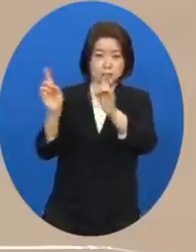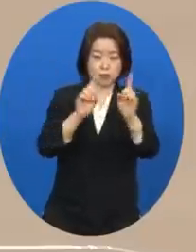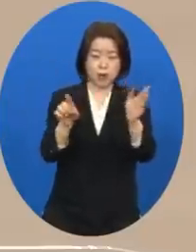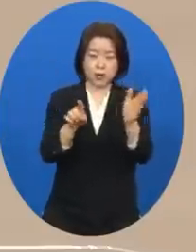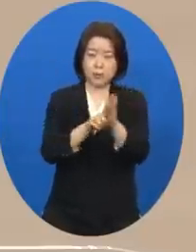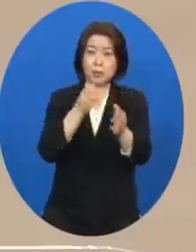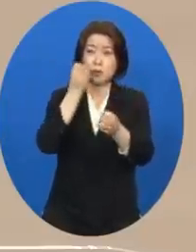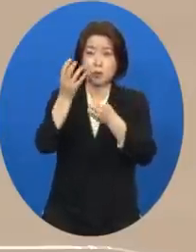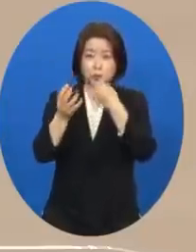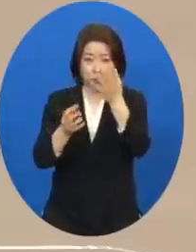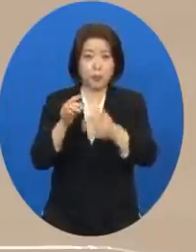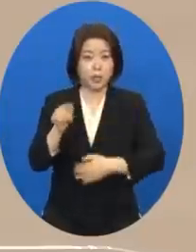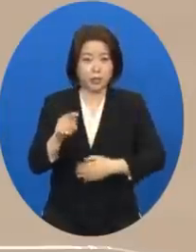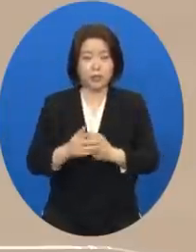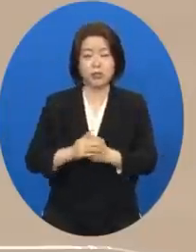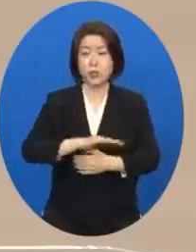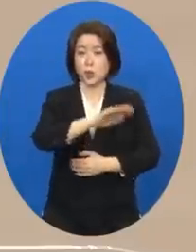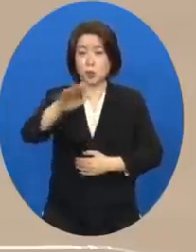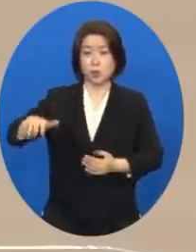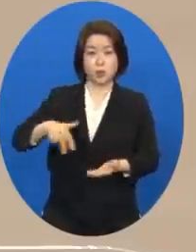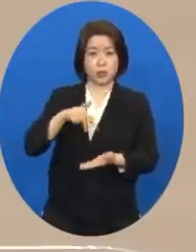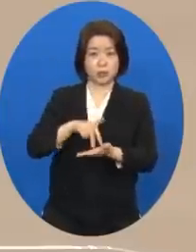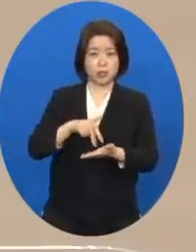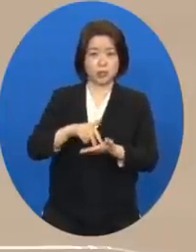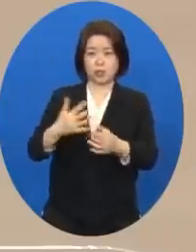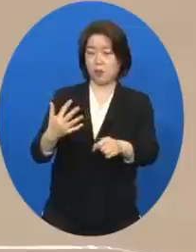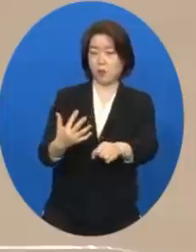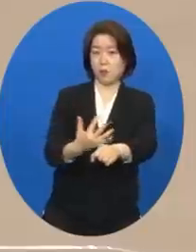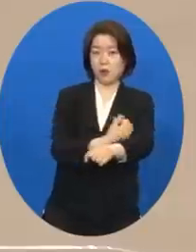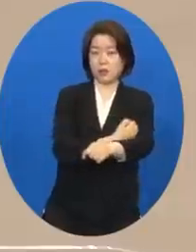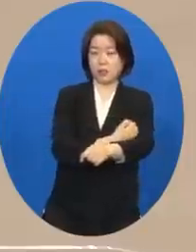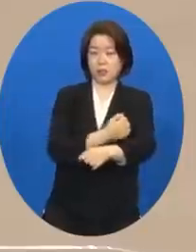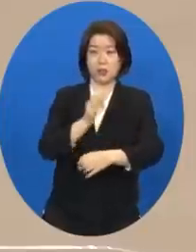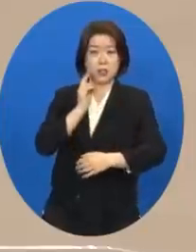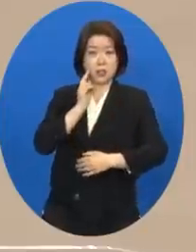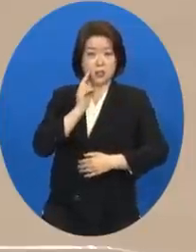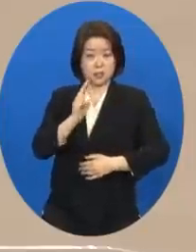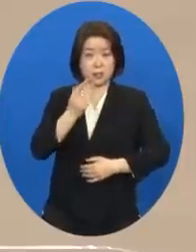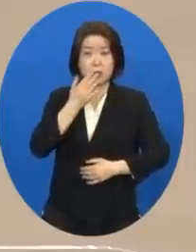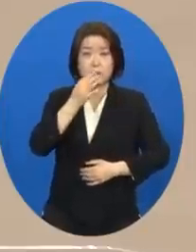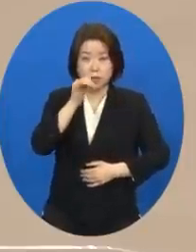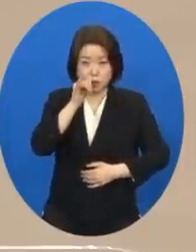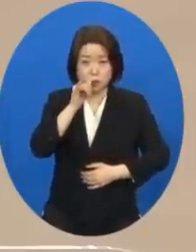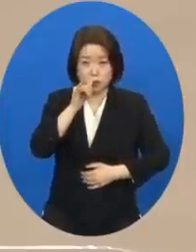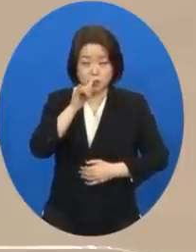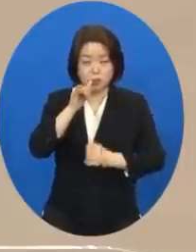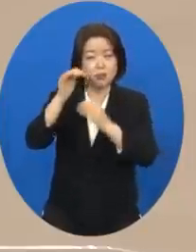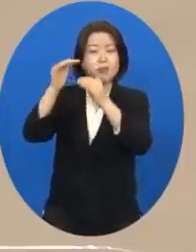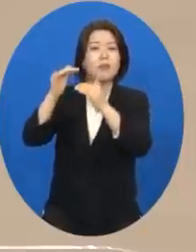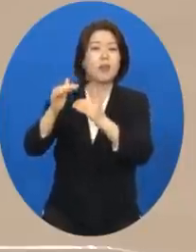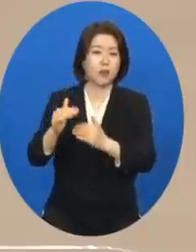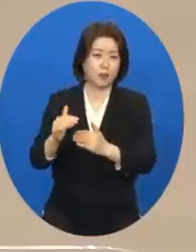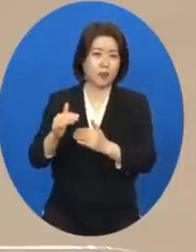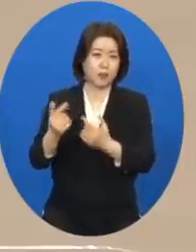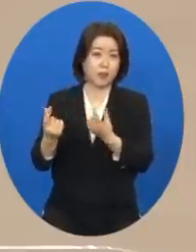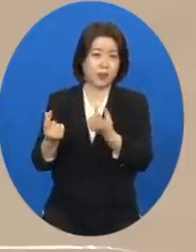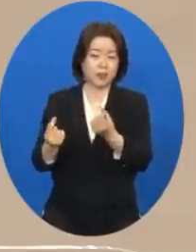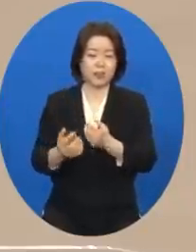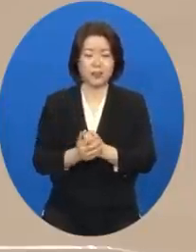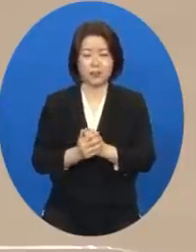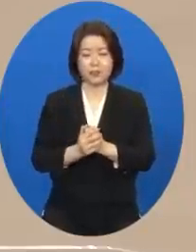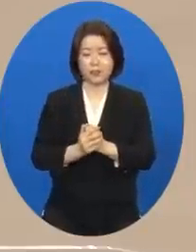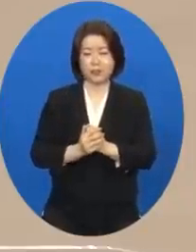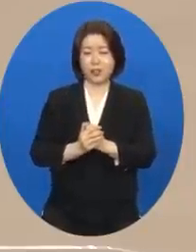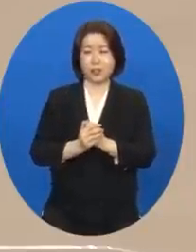고백하는 것은 우리에게는 사실 굉장히 심각할 수도 있는 내용이에요 세상